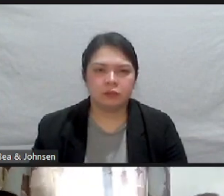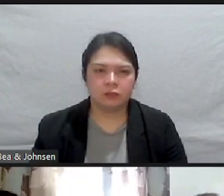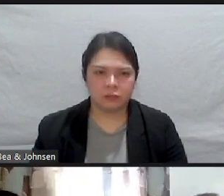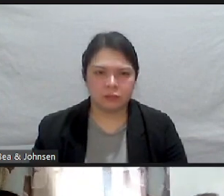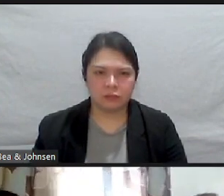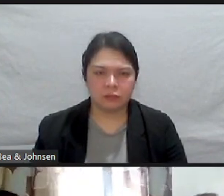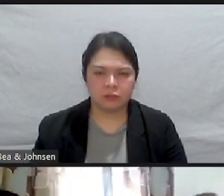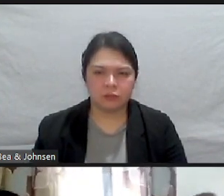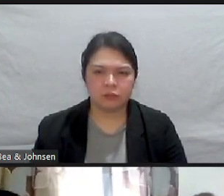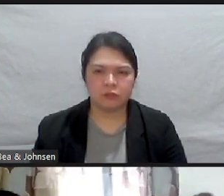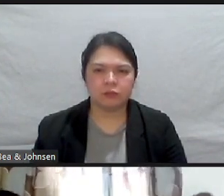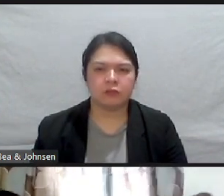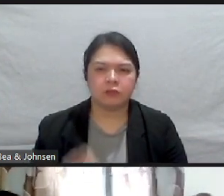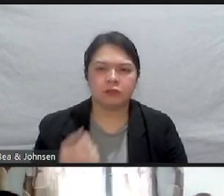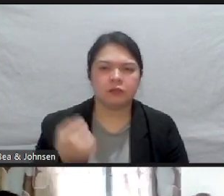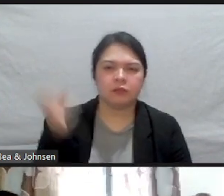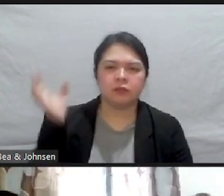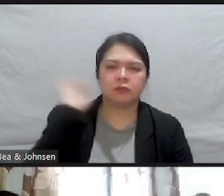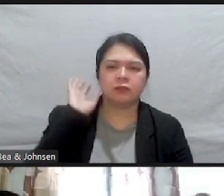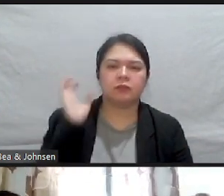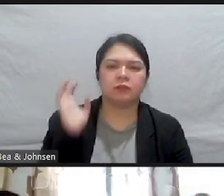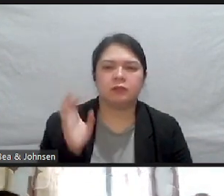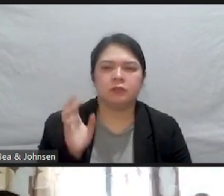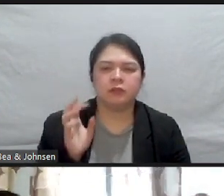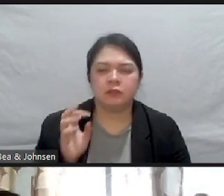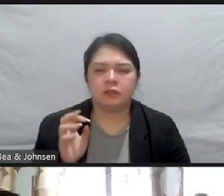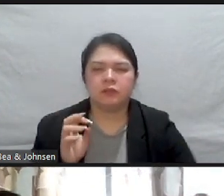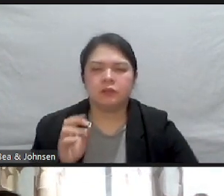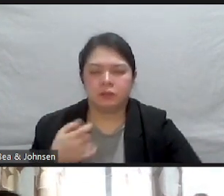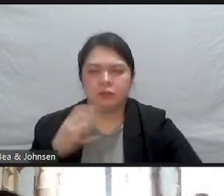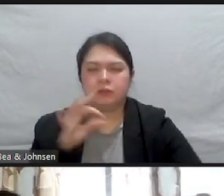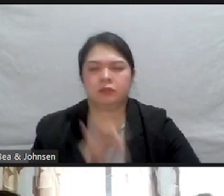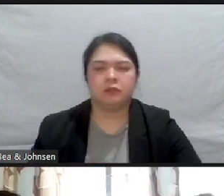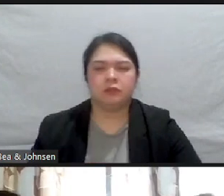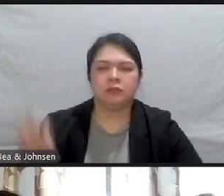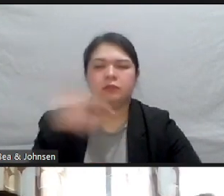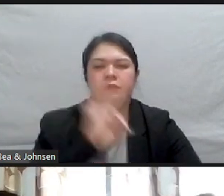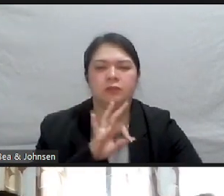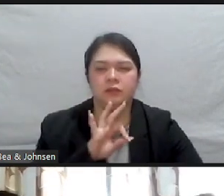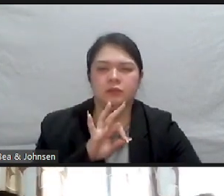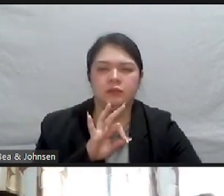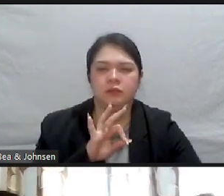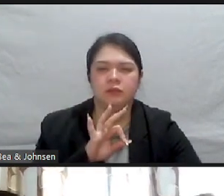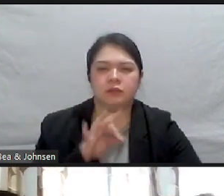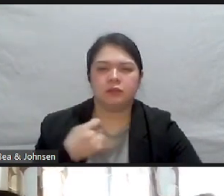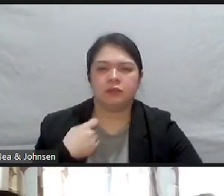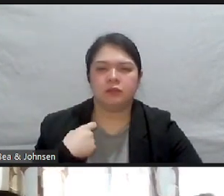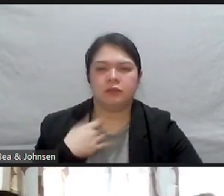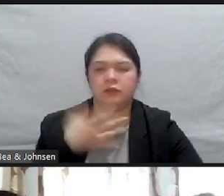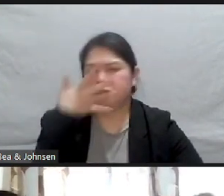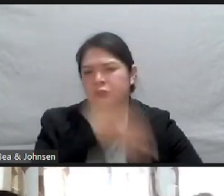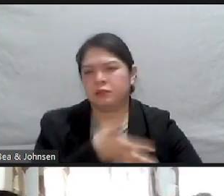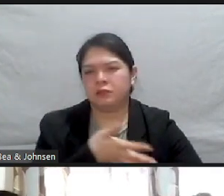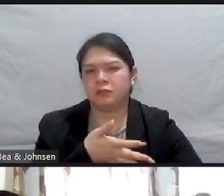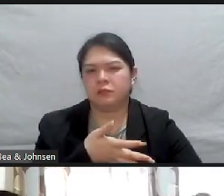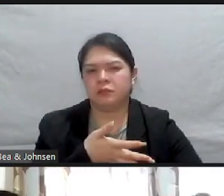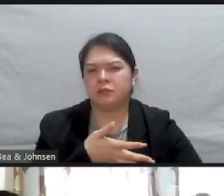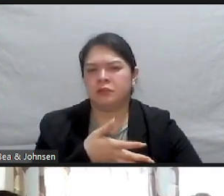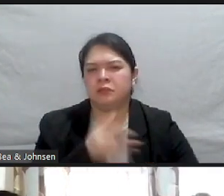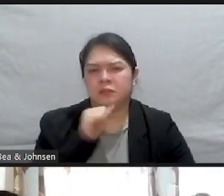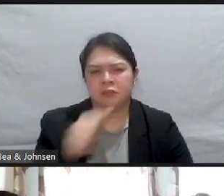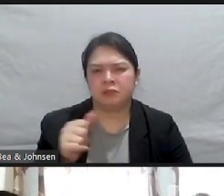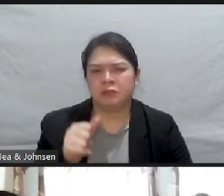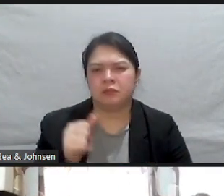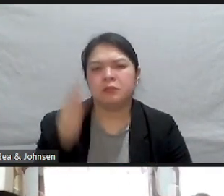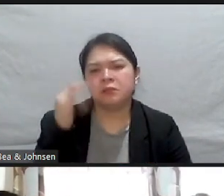So parang ang sinasabi ni Ma'am Jean, mahalaga rin naman talaga. At ano naman, hindi naman binabaliwala, Ma'am Chet, di ba? Yung